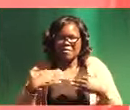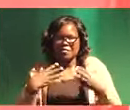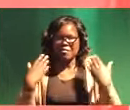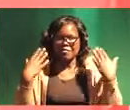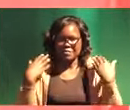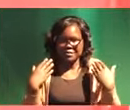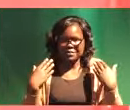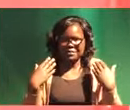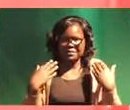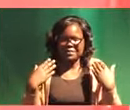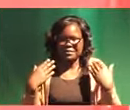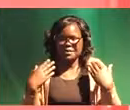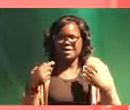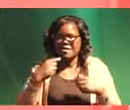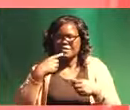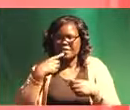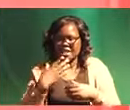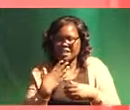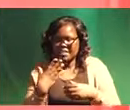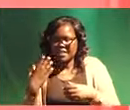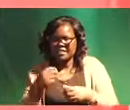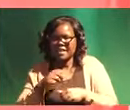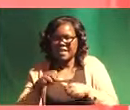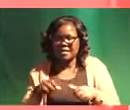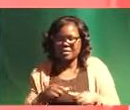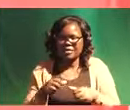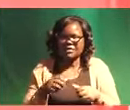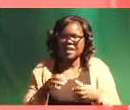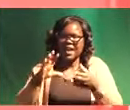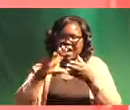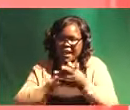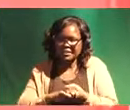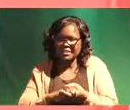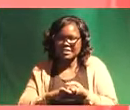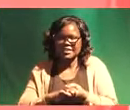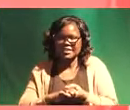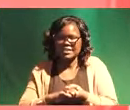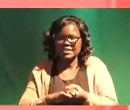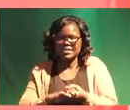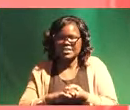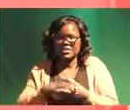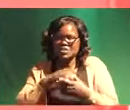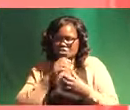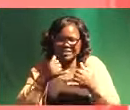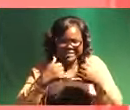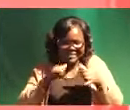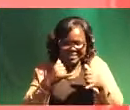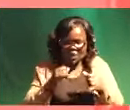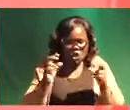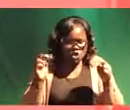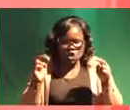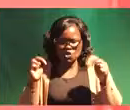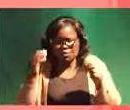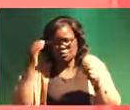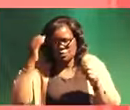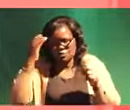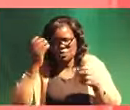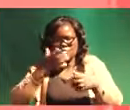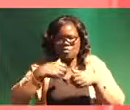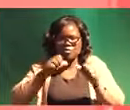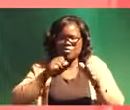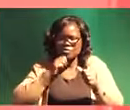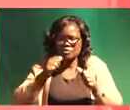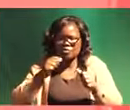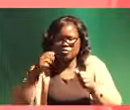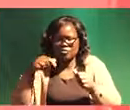Meru tumesema mambo ya hii handshake usijaribu kabisa, sababu wewe unajua wewe ni rais wetu sio